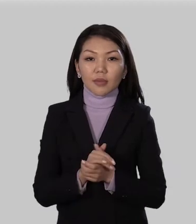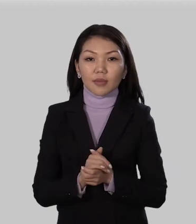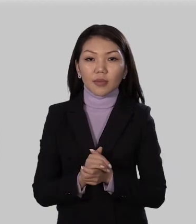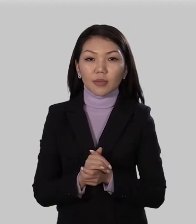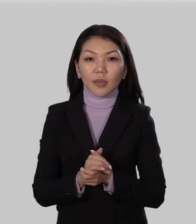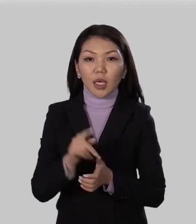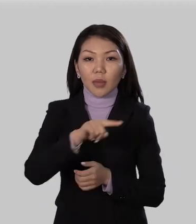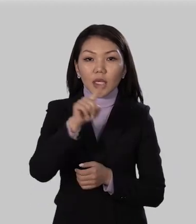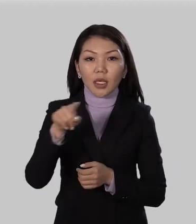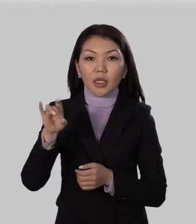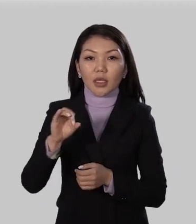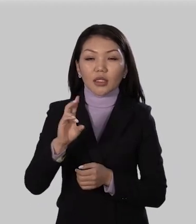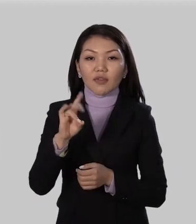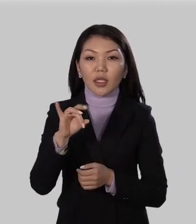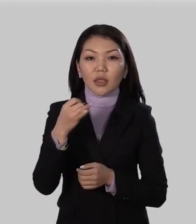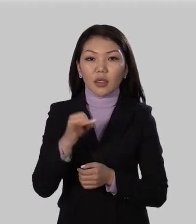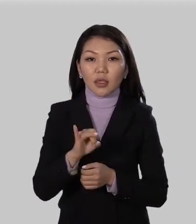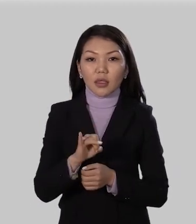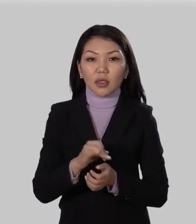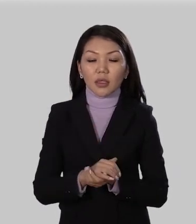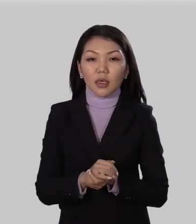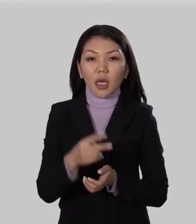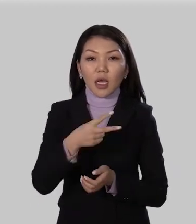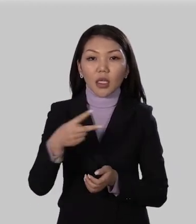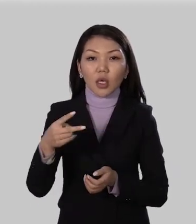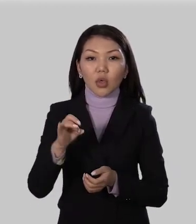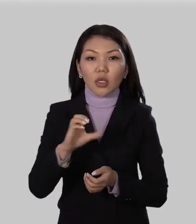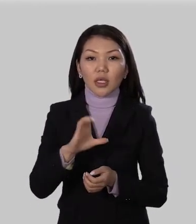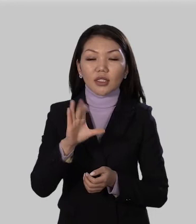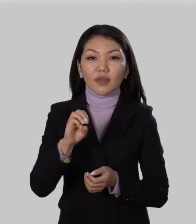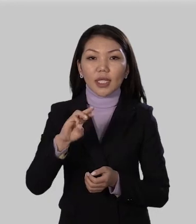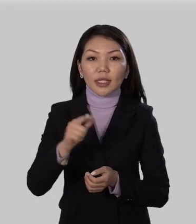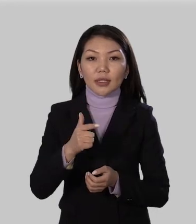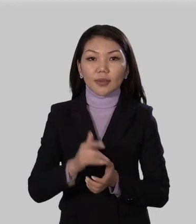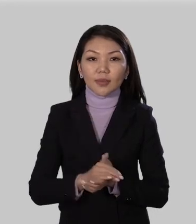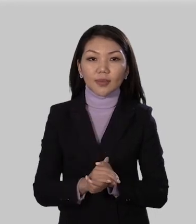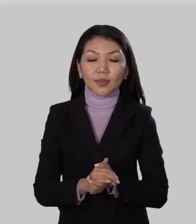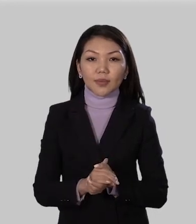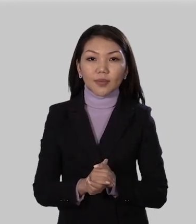Прилагательное – рассветный. Глагол –